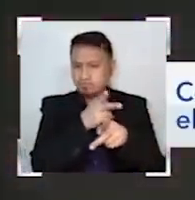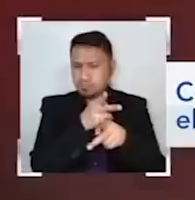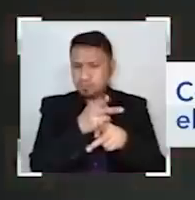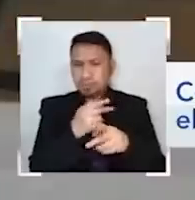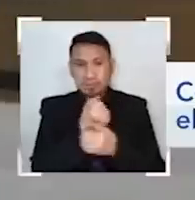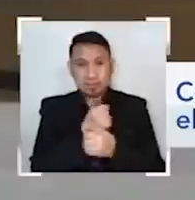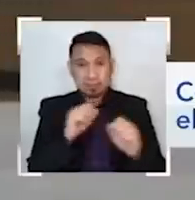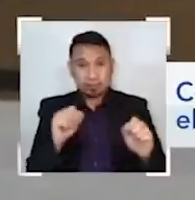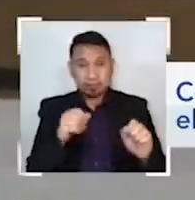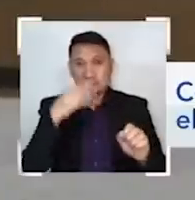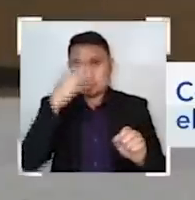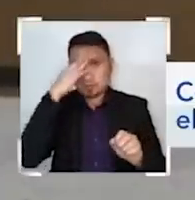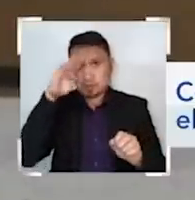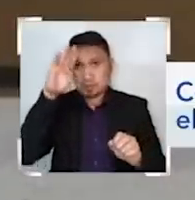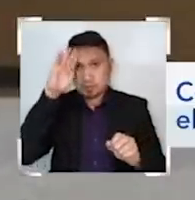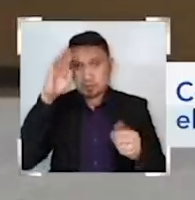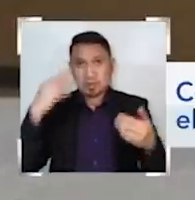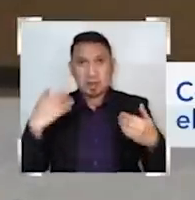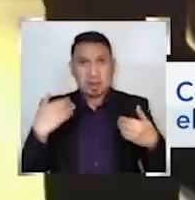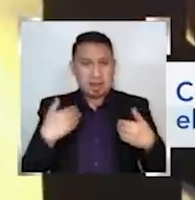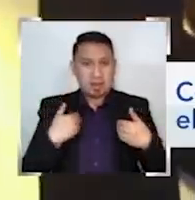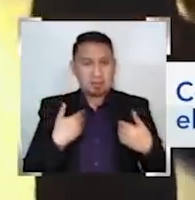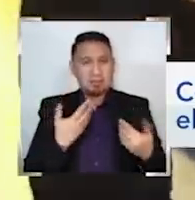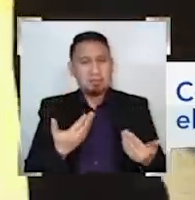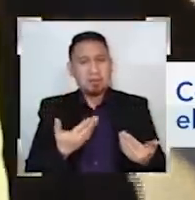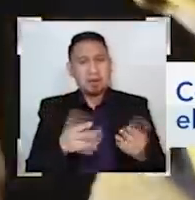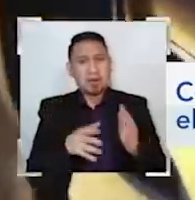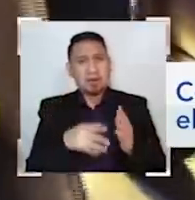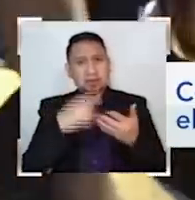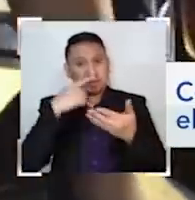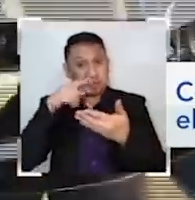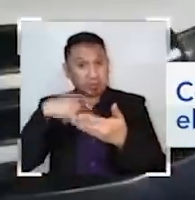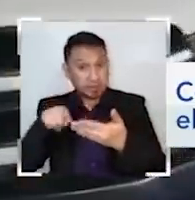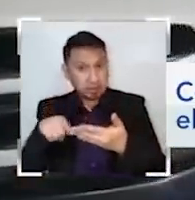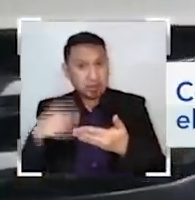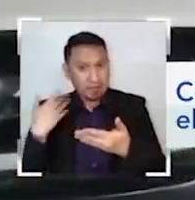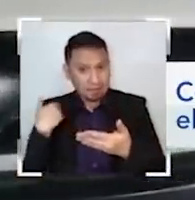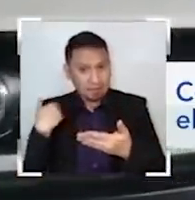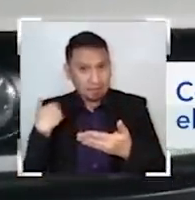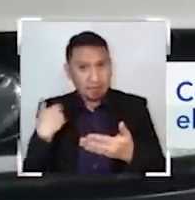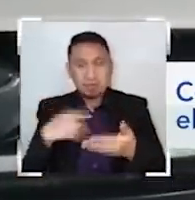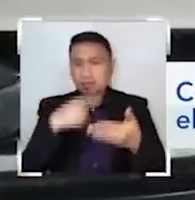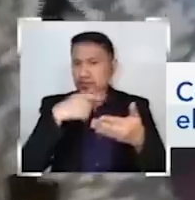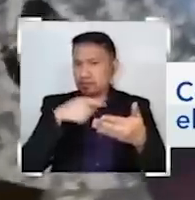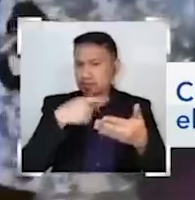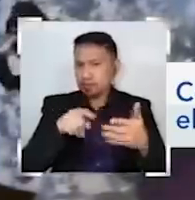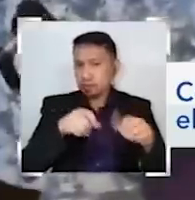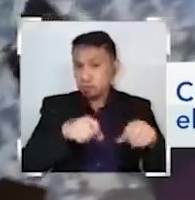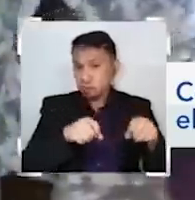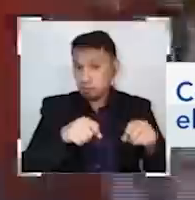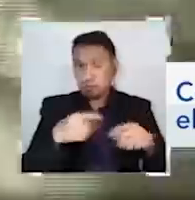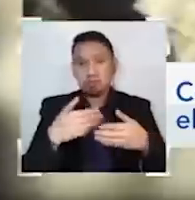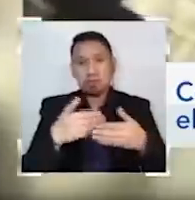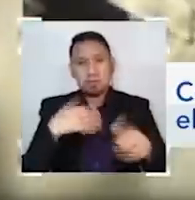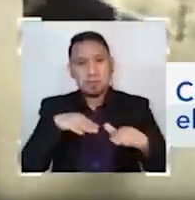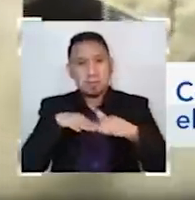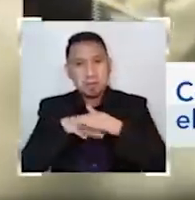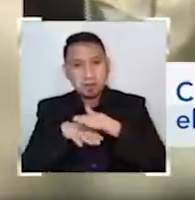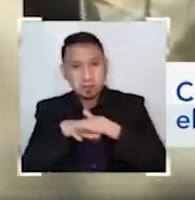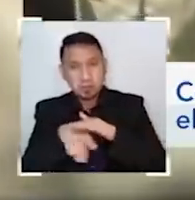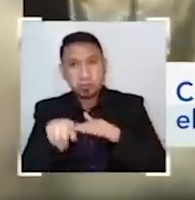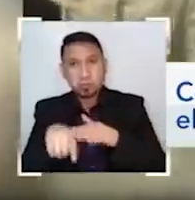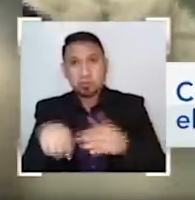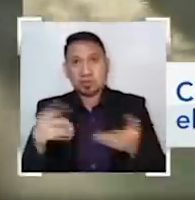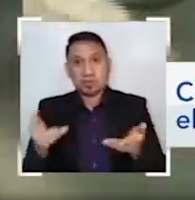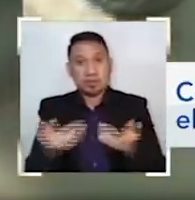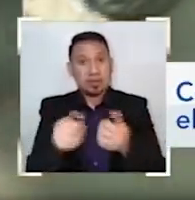may nakakalat ng COMELEC checkpoints kahit madilim pa. Ini-inspeksyon ang mga motorista bago patuloyin sa lalawigan. Ano